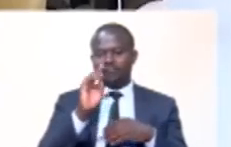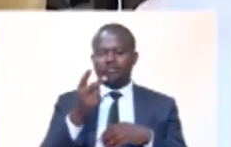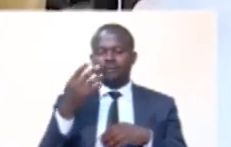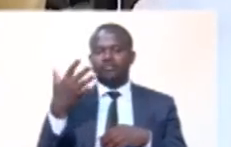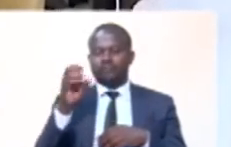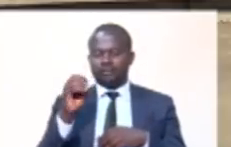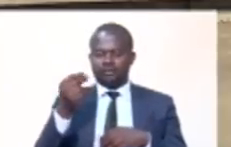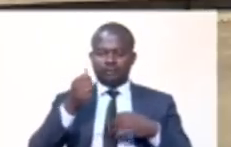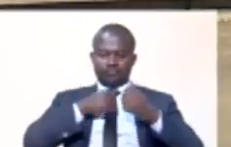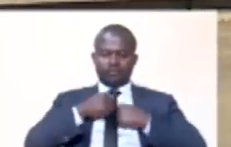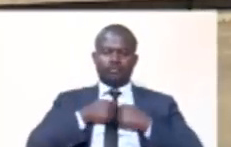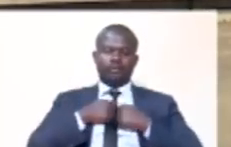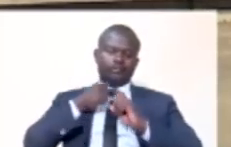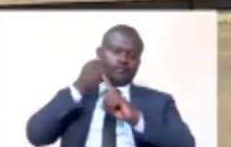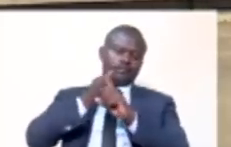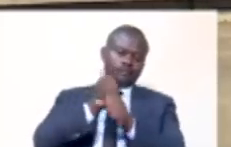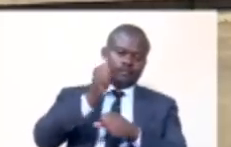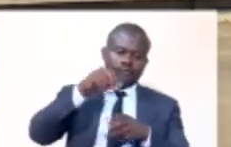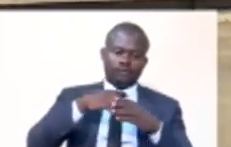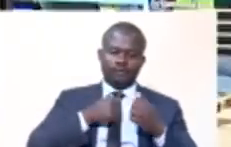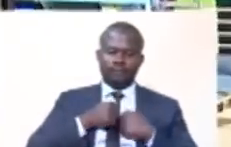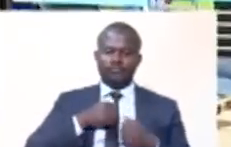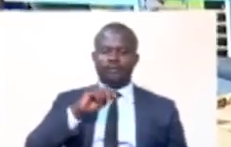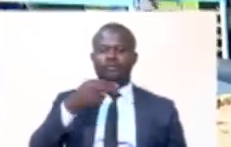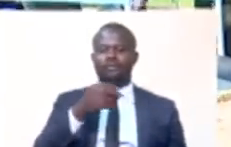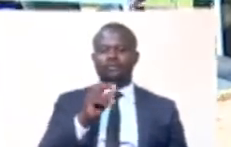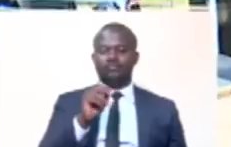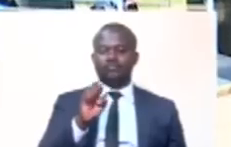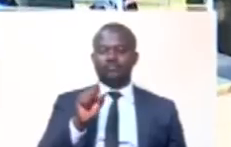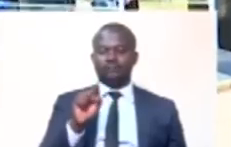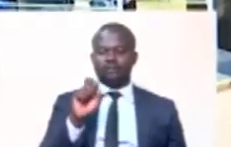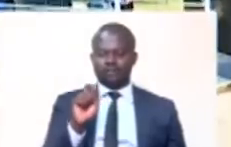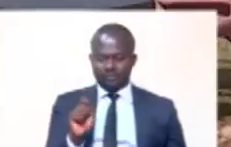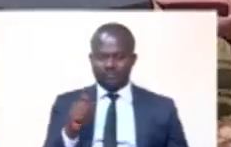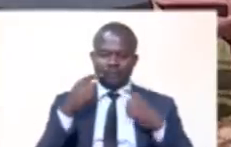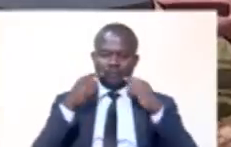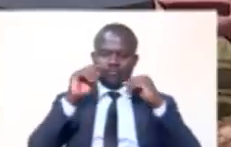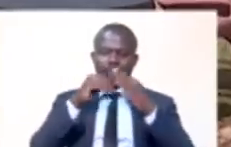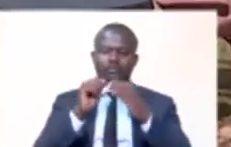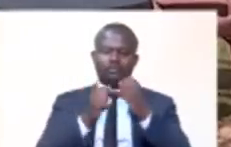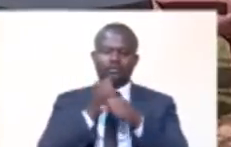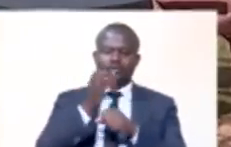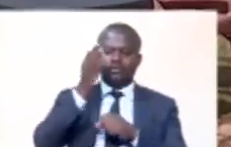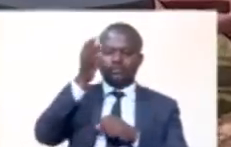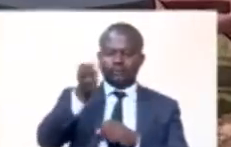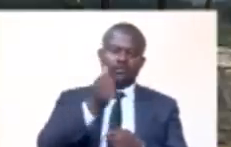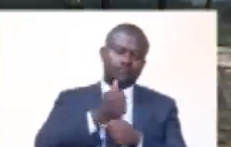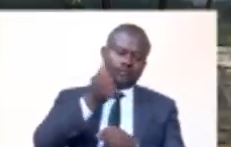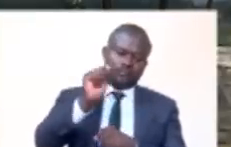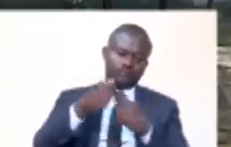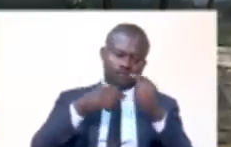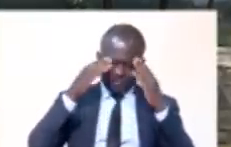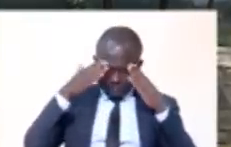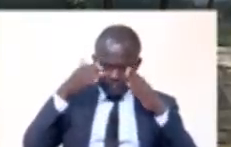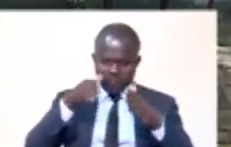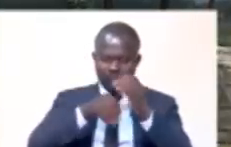z'amanyarwanda. Umuvugizi w'urugaga rw'abikorera mu Rwanda Tonese Ntagengerwa avuga ko hari icyizere ko mu mwaka utaha abikorera bazakomeza gushyira ingufu